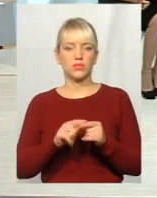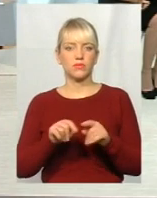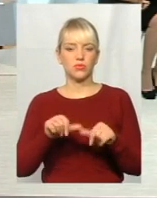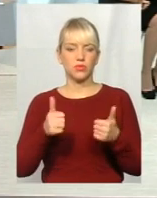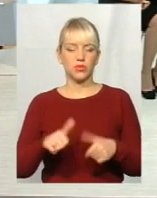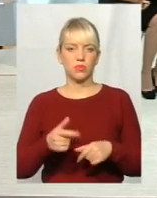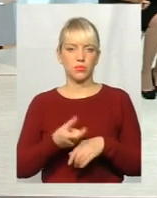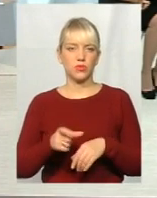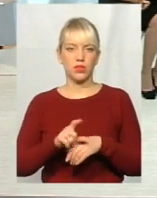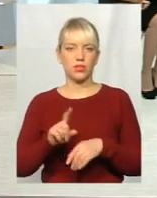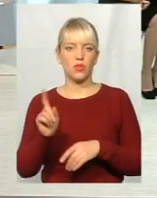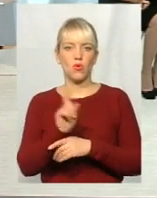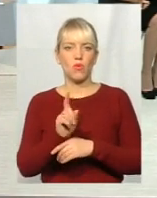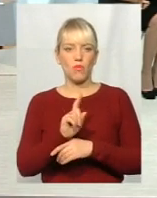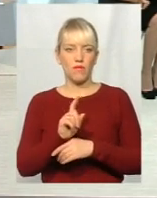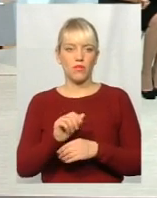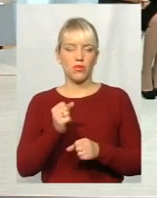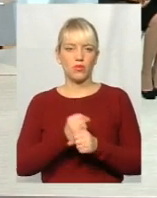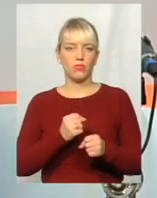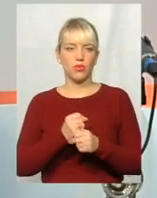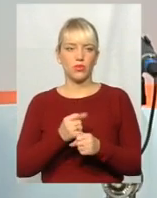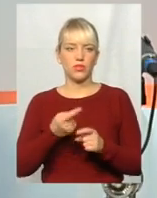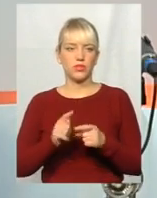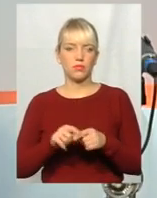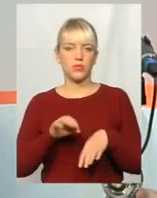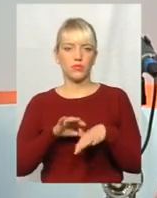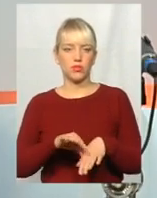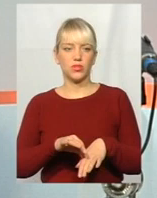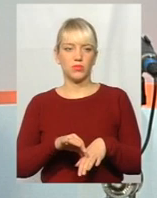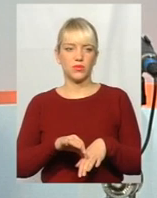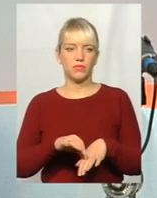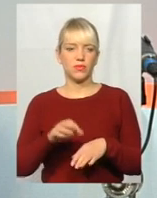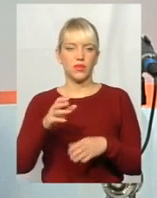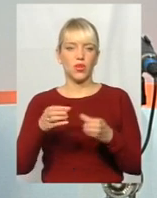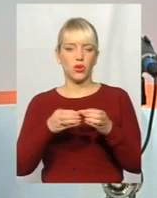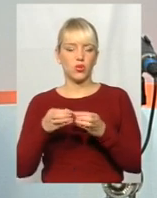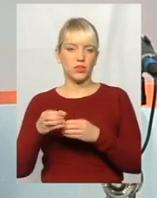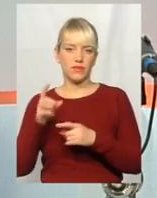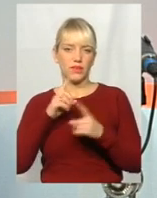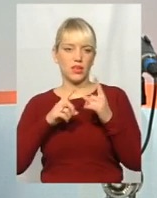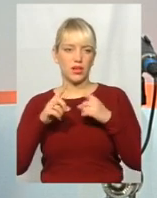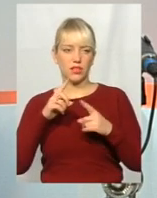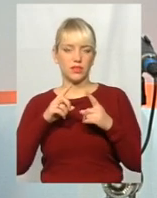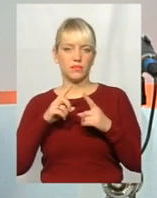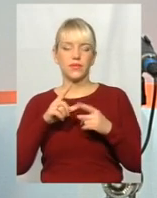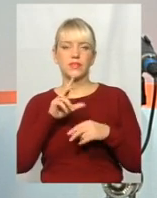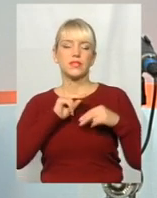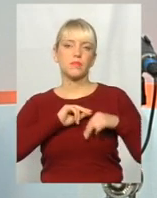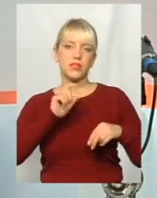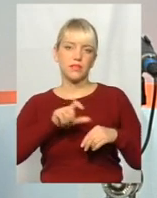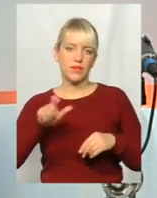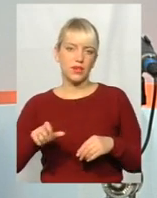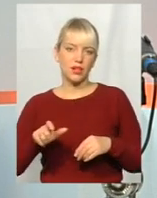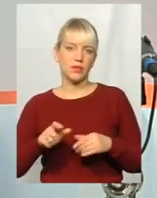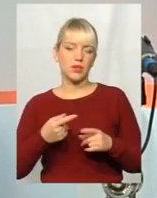формою понаднормової роботи працівників, але ми проводимо колективні наради з працівниками.